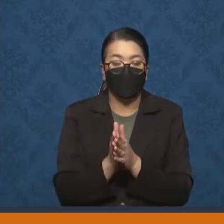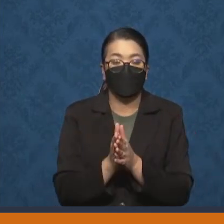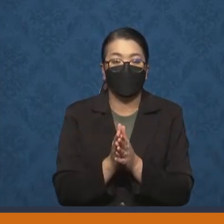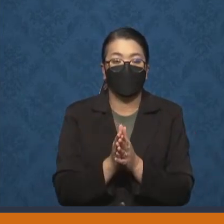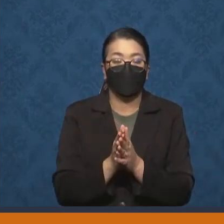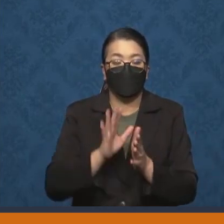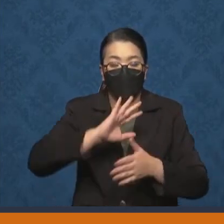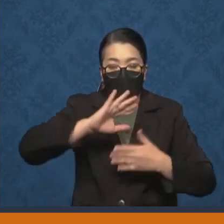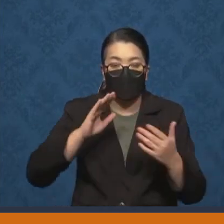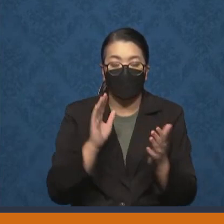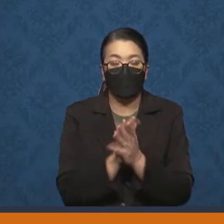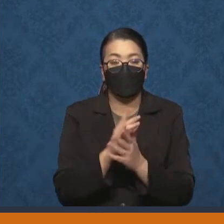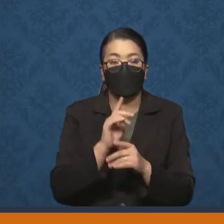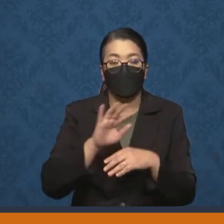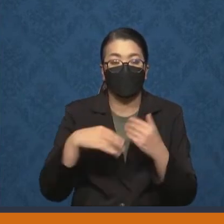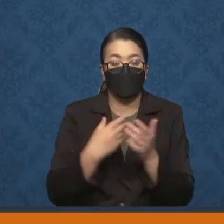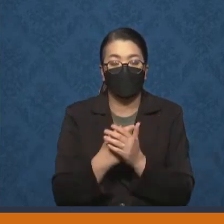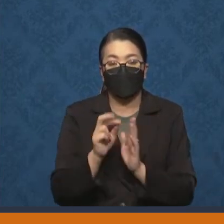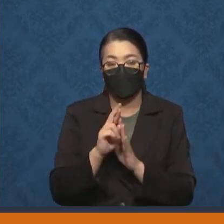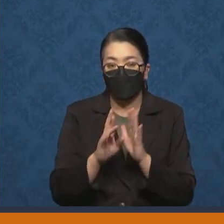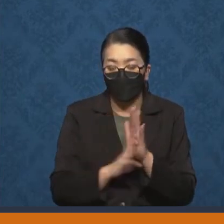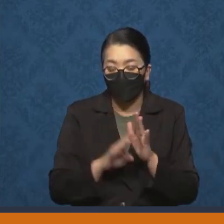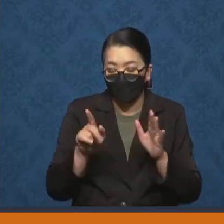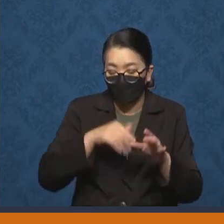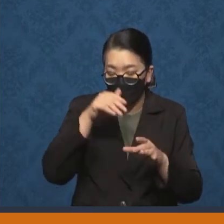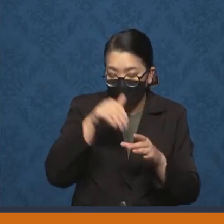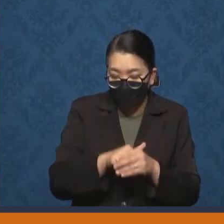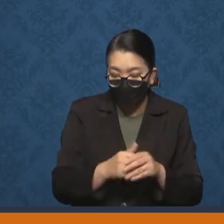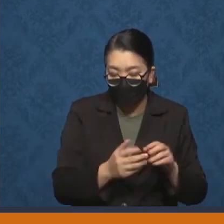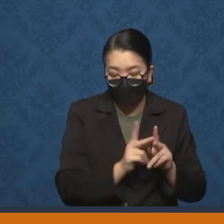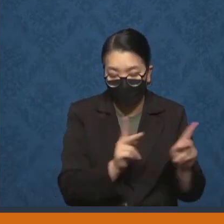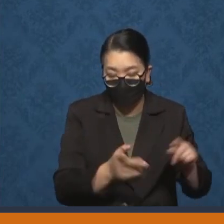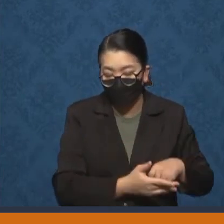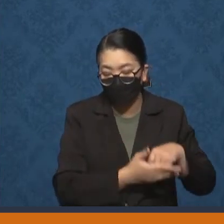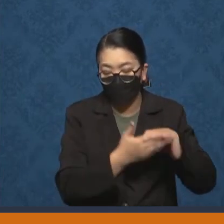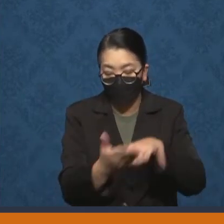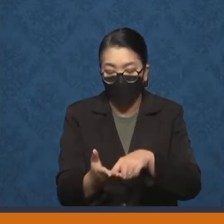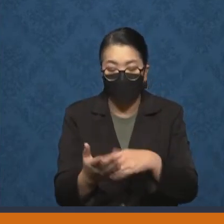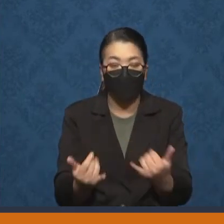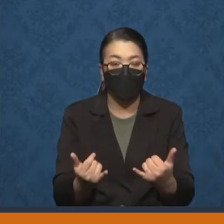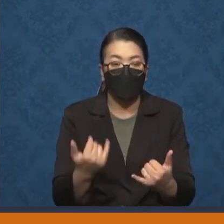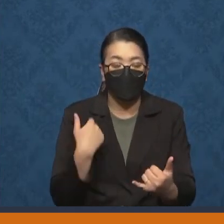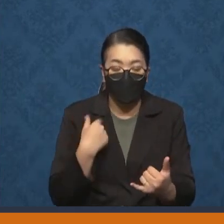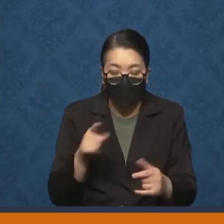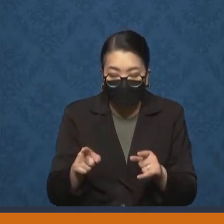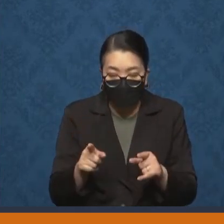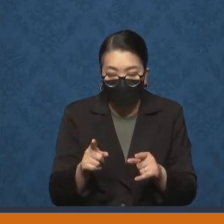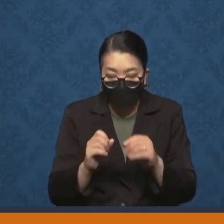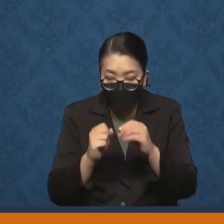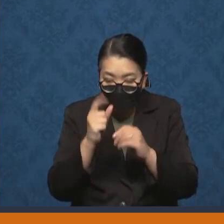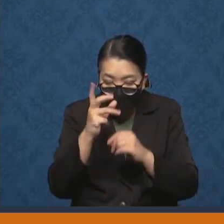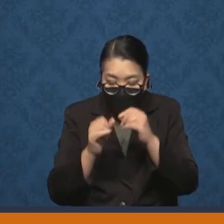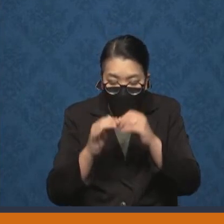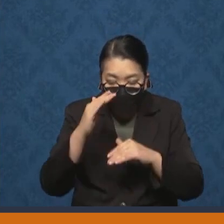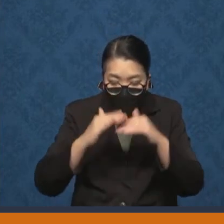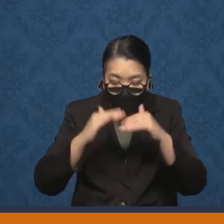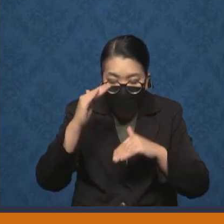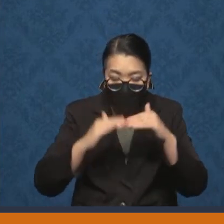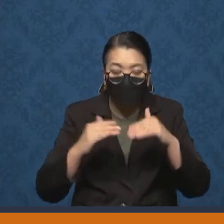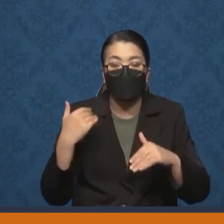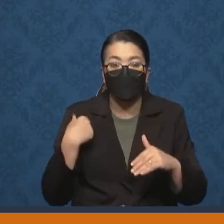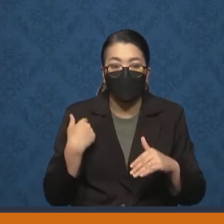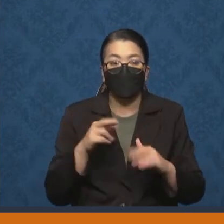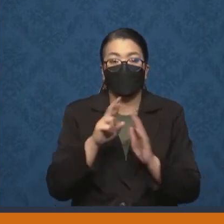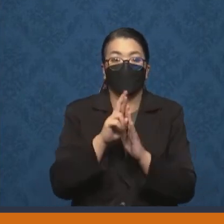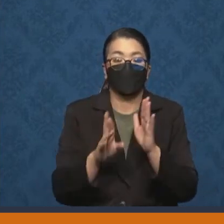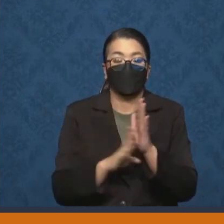เท่ากับว่าระบบเลือกตั้งที่กรรมาธิการเสนอเข้าสู่สภามาเนี้ยมีค่าความคลาดเคลื่อนมากกว่าระบบ